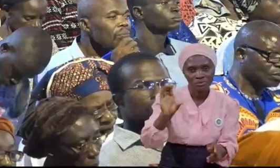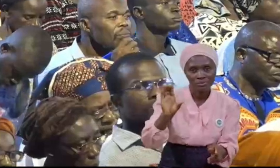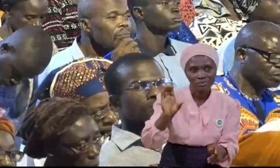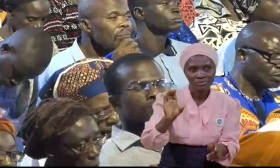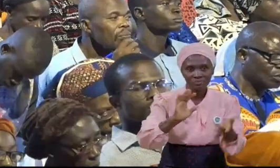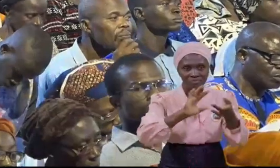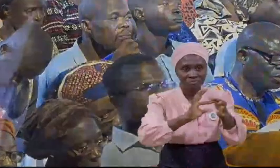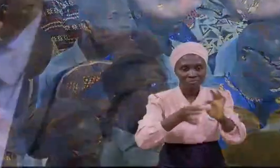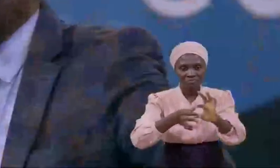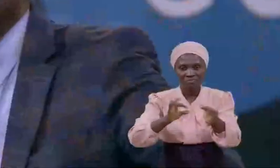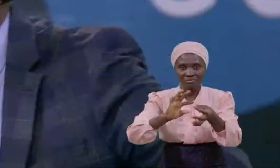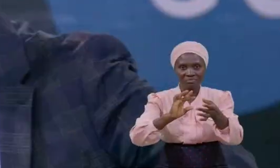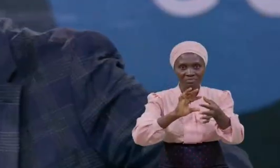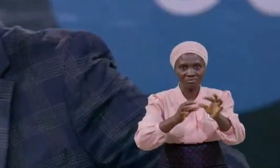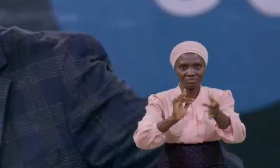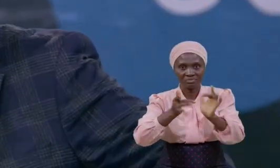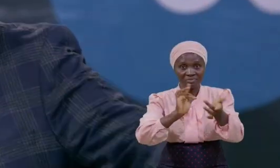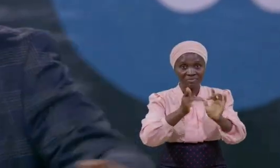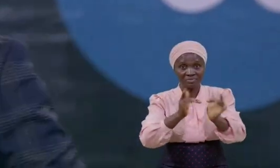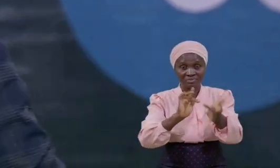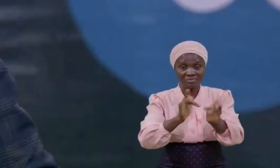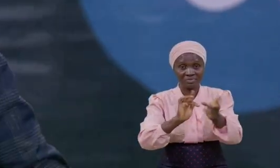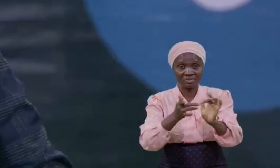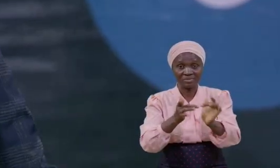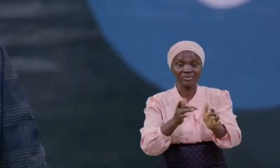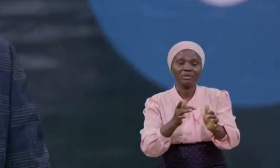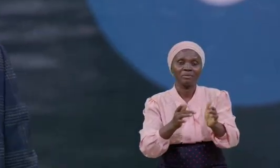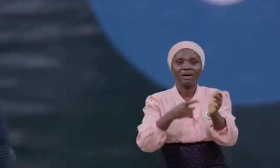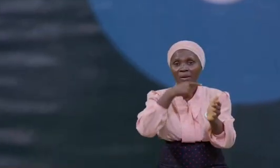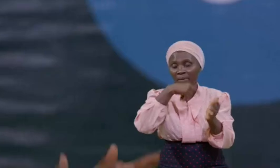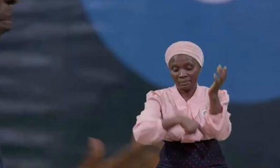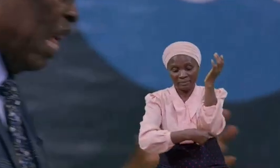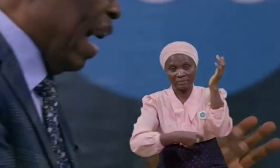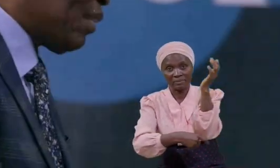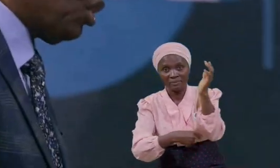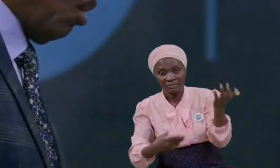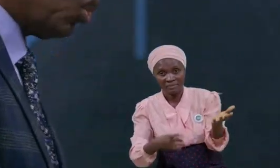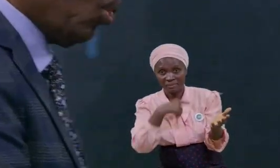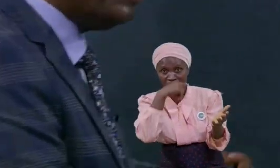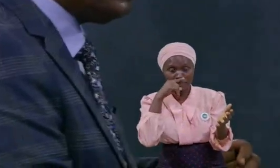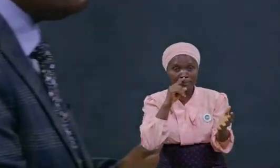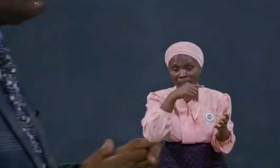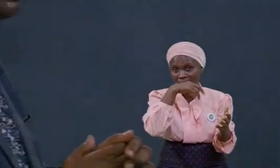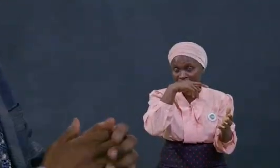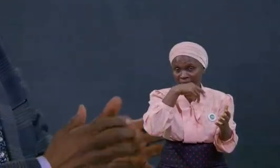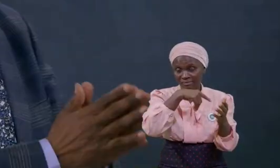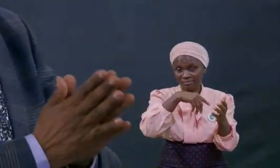ici et tu peux tromper les banques ou des gens. Sauve-toi de cette